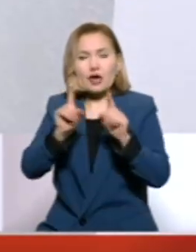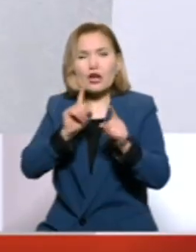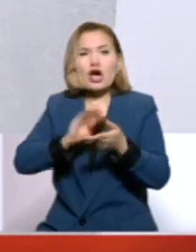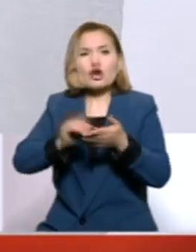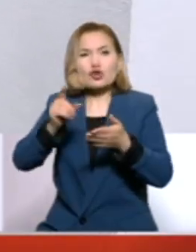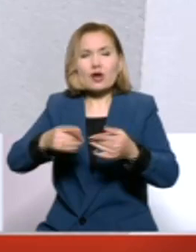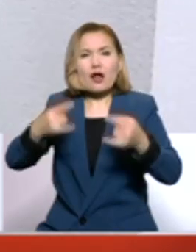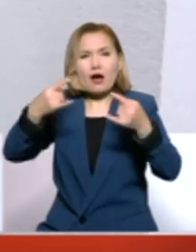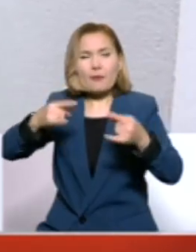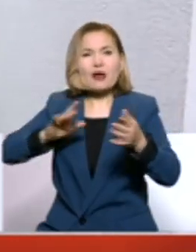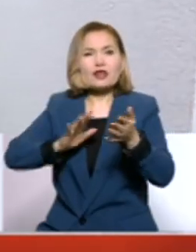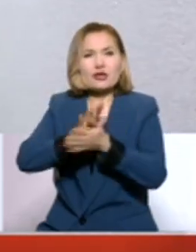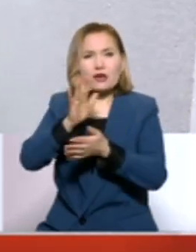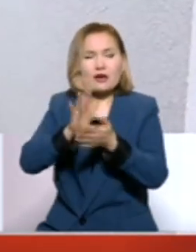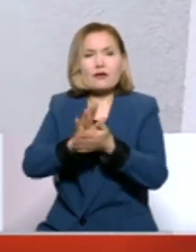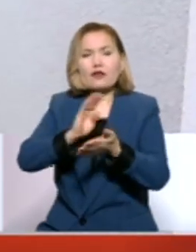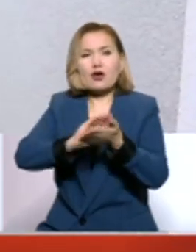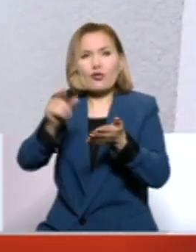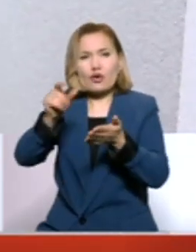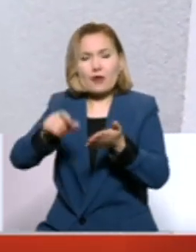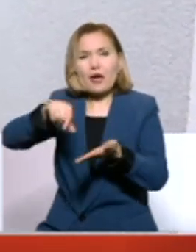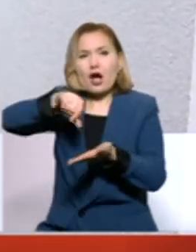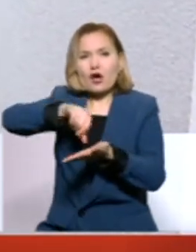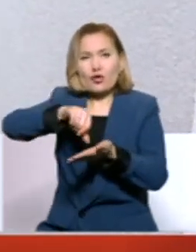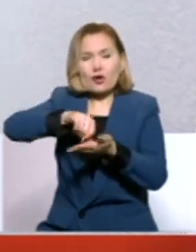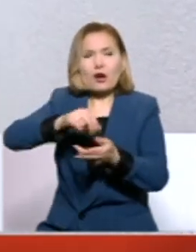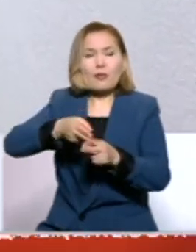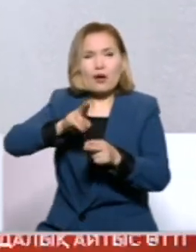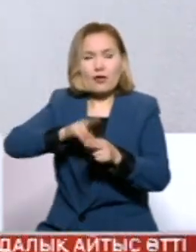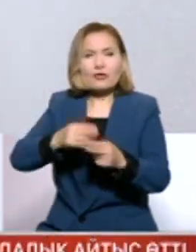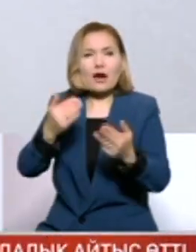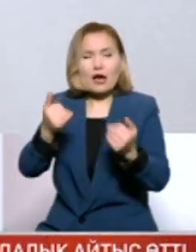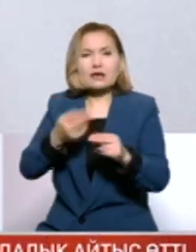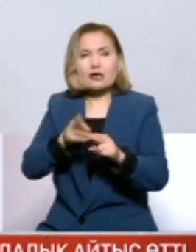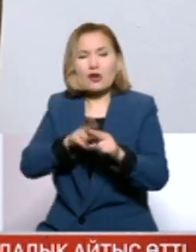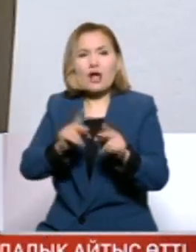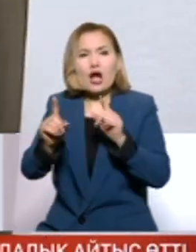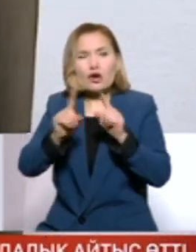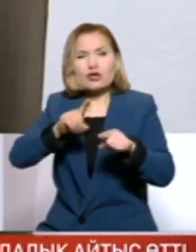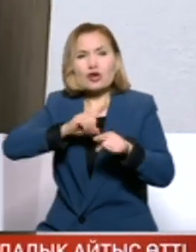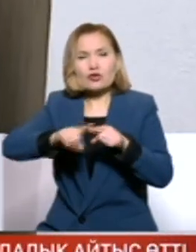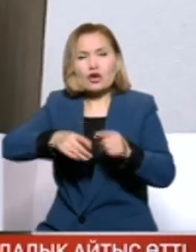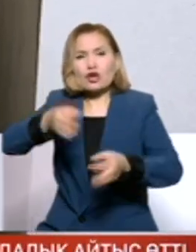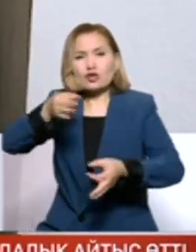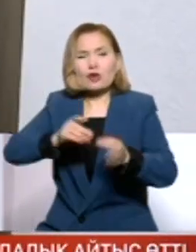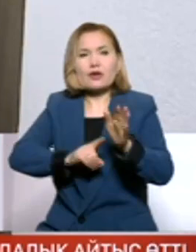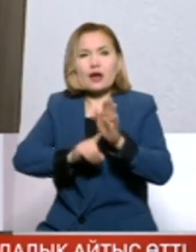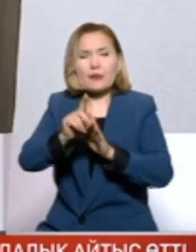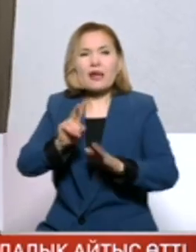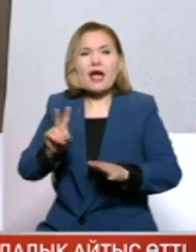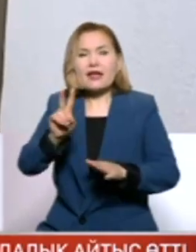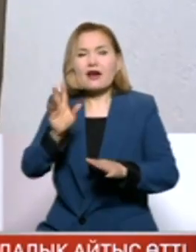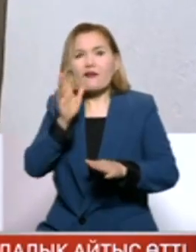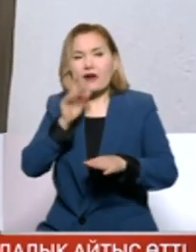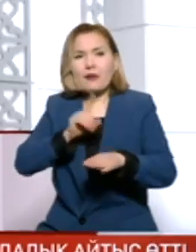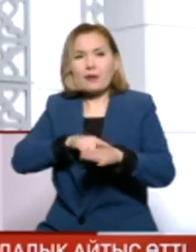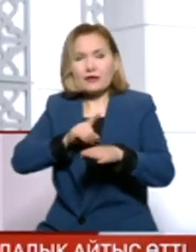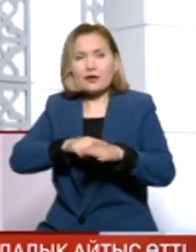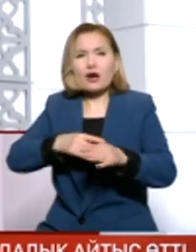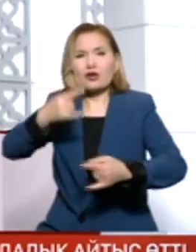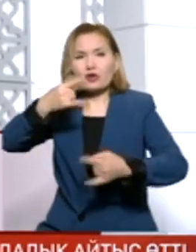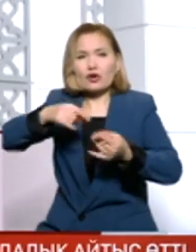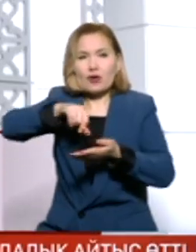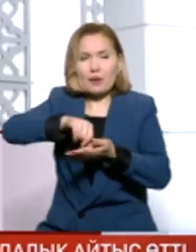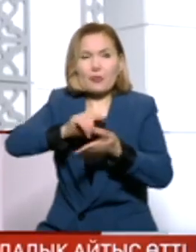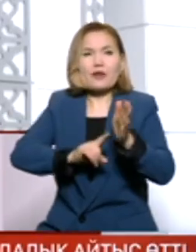қауымның көп болғаны сонша, оларды кіргізу процесінің өзі ұзаққа созылды. Сағат 2-ден бастап бақ өкілдері кіргізіле бастады.